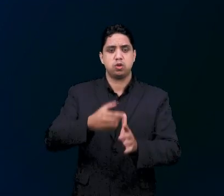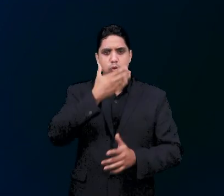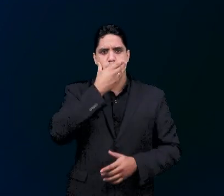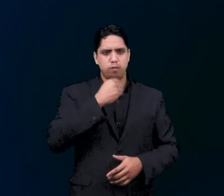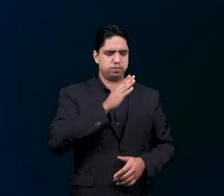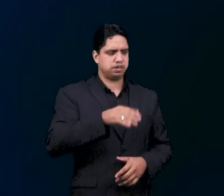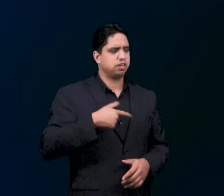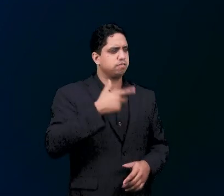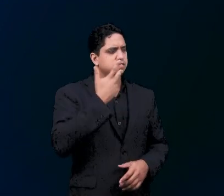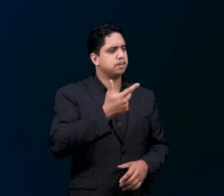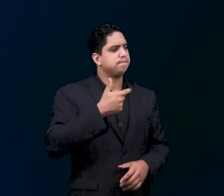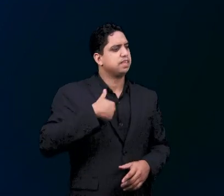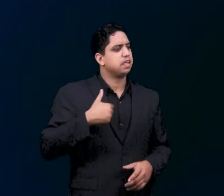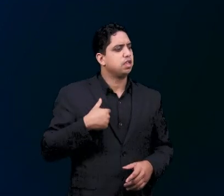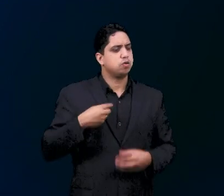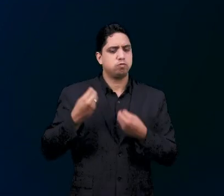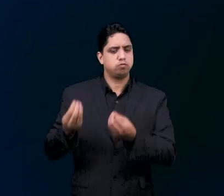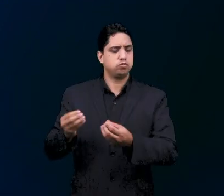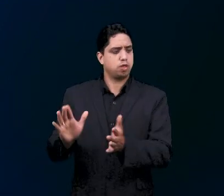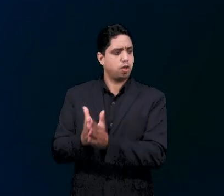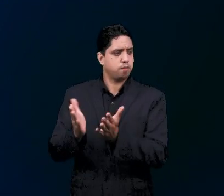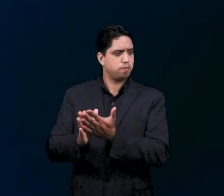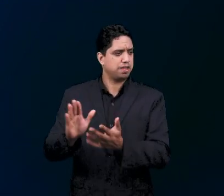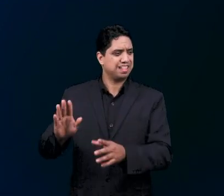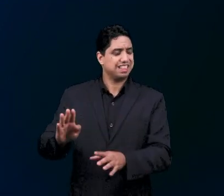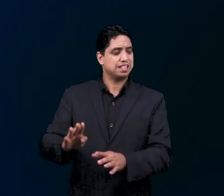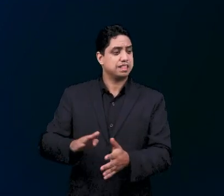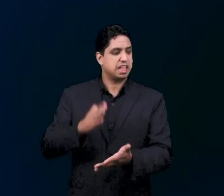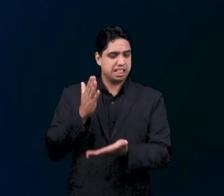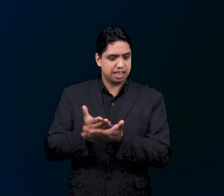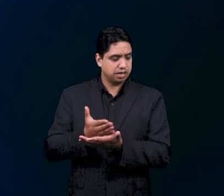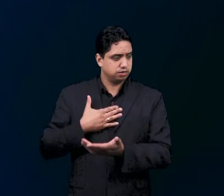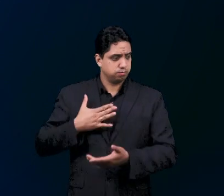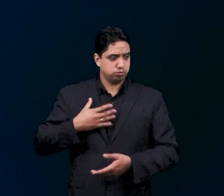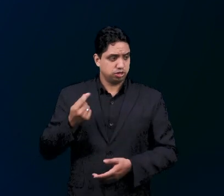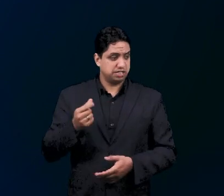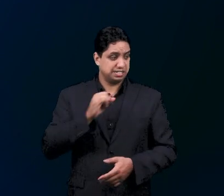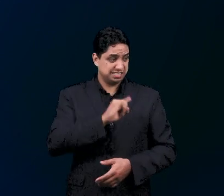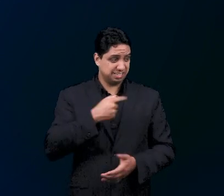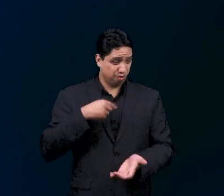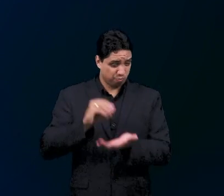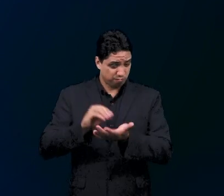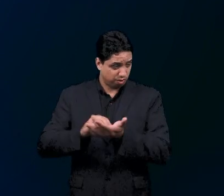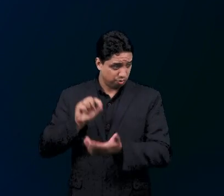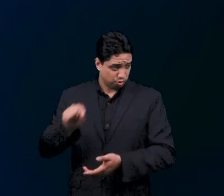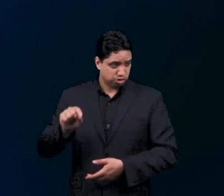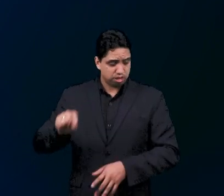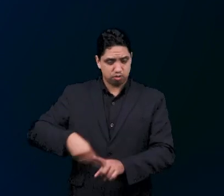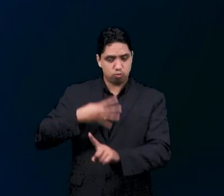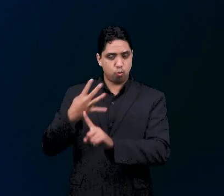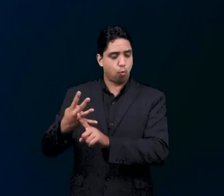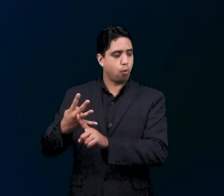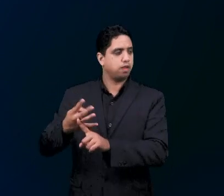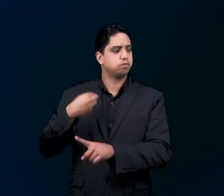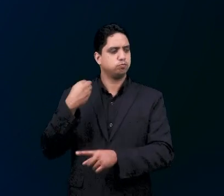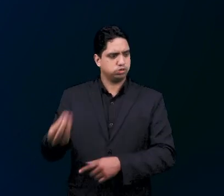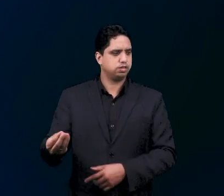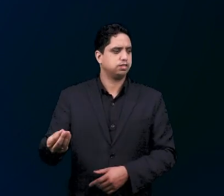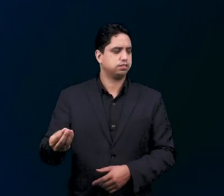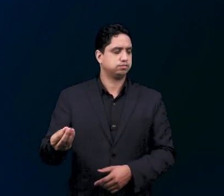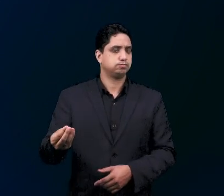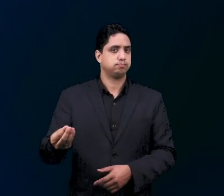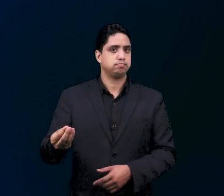dit, quand Zachée s'est levé, il a dit, me voici, je donne aux pauvres moitié de mes biens, et si dans quelque chose j'ai fraudé